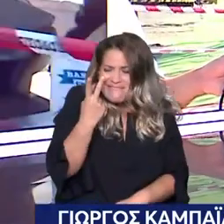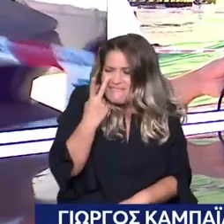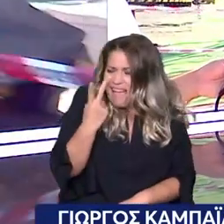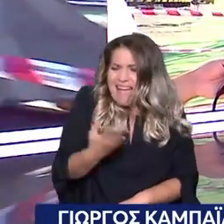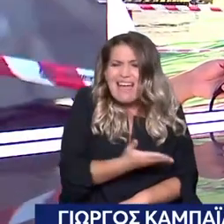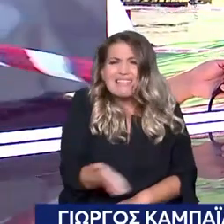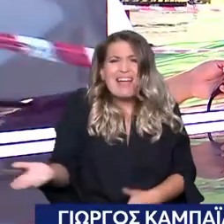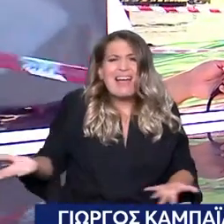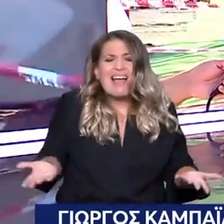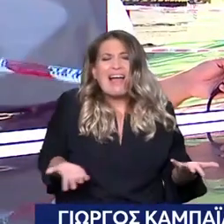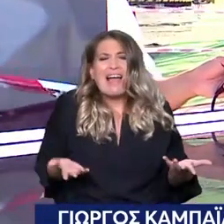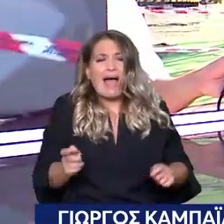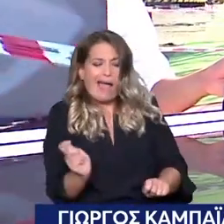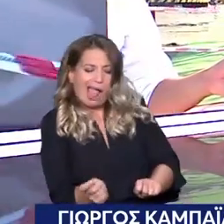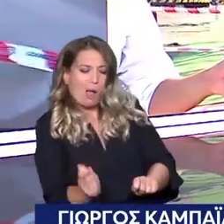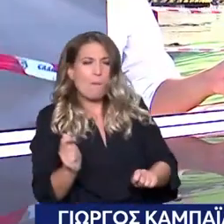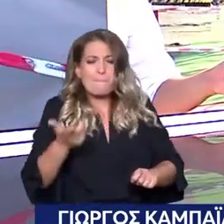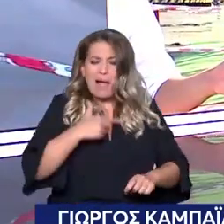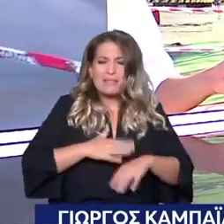Είναι όλα αυτοσχέδια, δηλαδή μέχρι και ρόδες